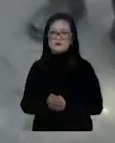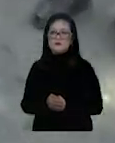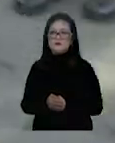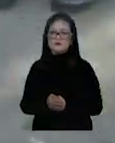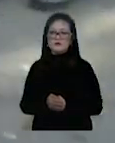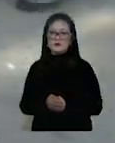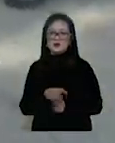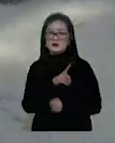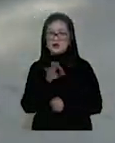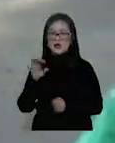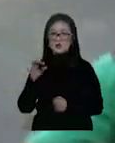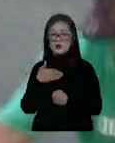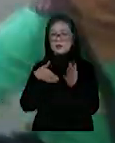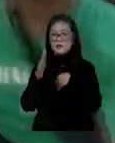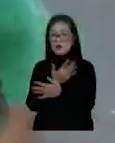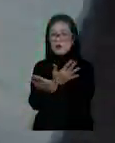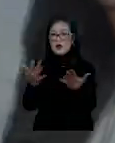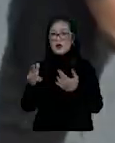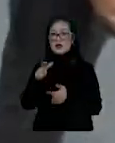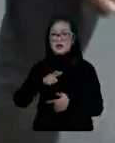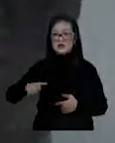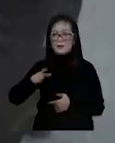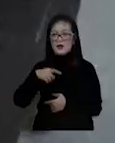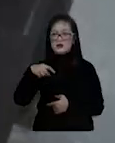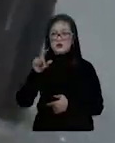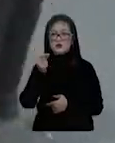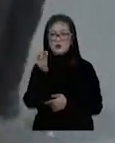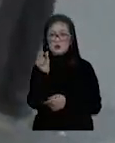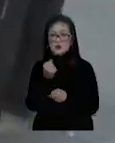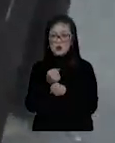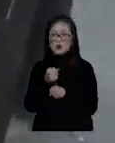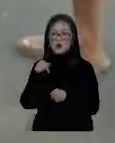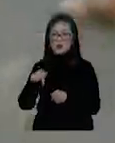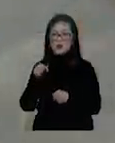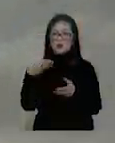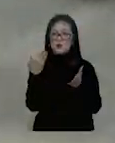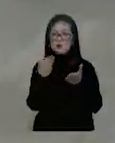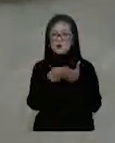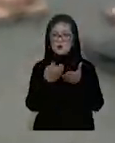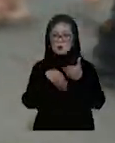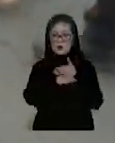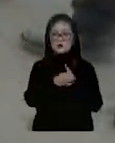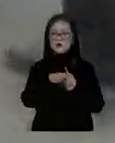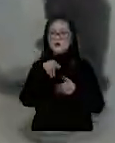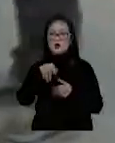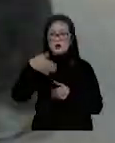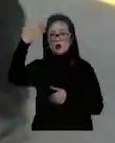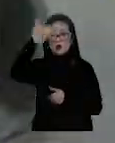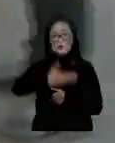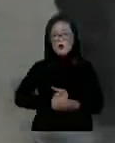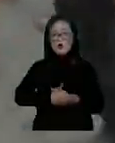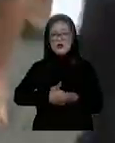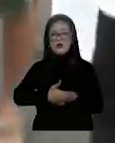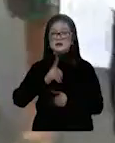Ratusan warga Desa Kadu, Kecamatan Curug, Kabupaten Tangerang, Banten kembali memblokade pintu keluar tol Bitung dari arah Merak di tol Jakarta Merak Rabu